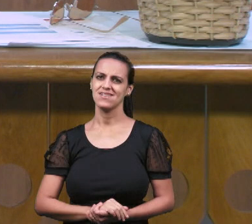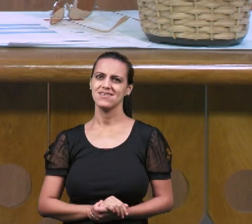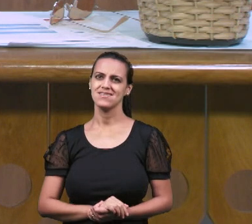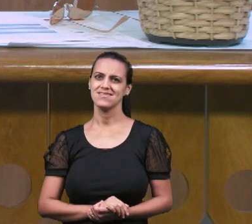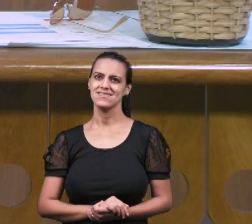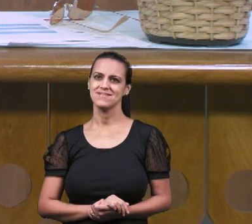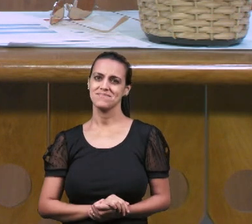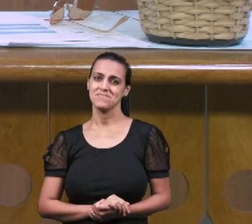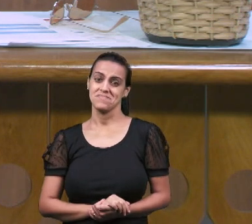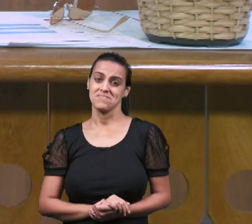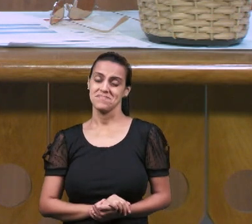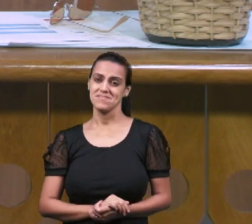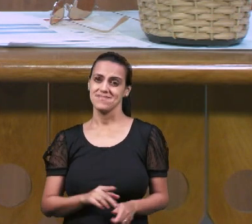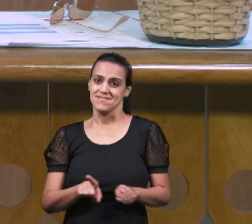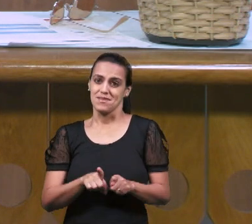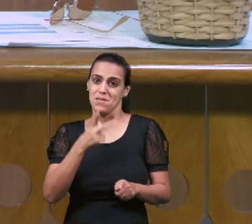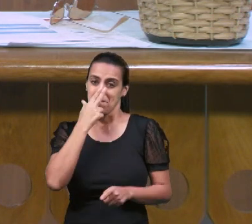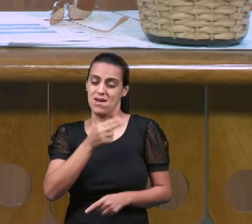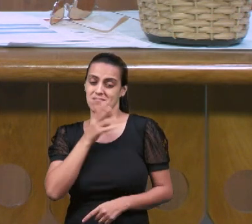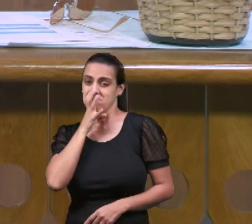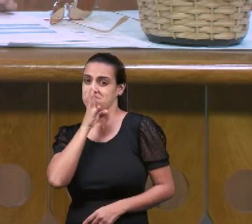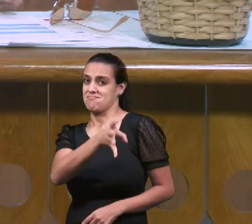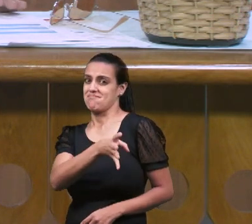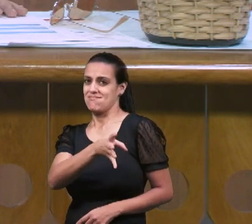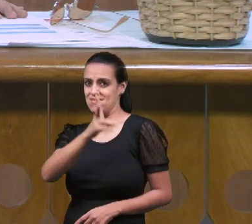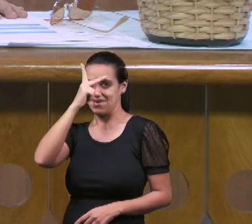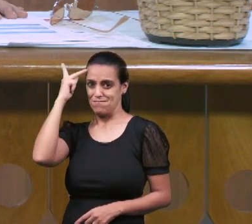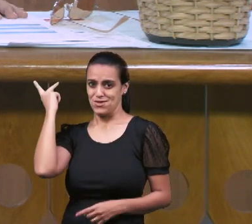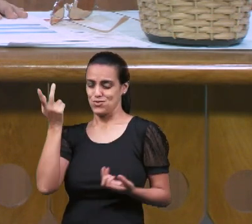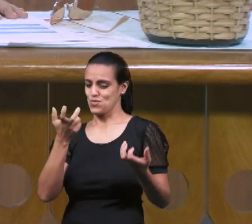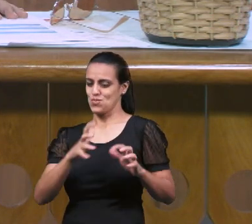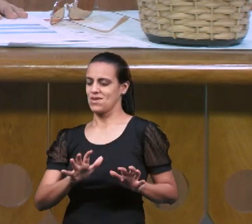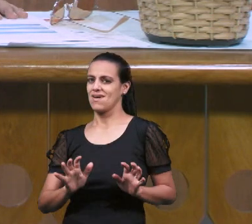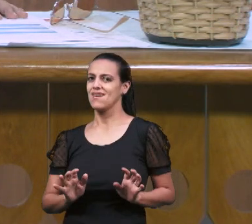Et même un problème pour ceux qui ne veulent pas cette parole. Il dit,